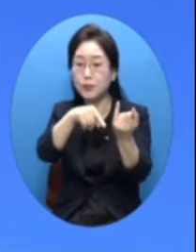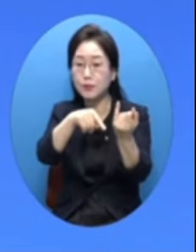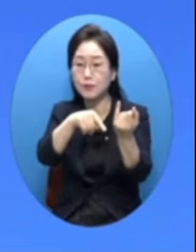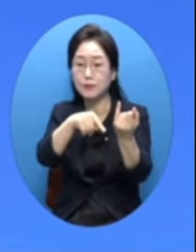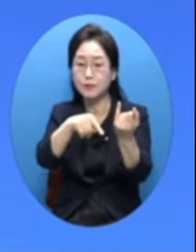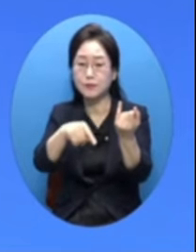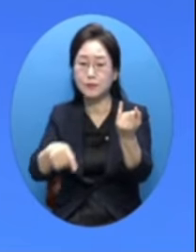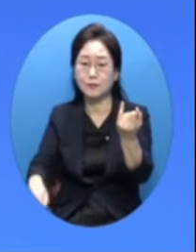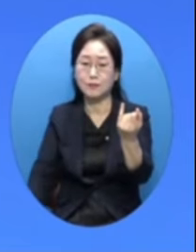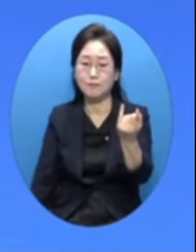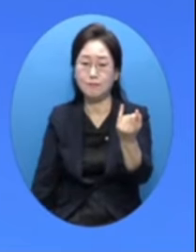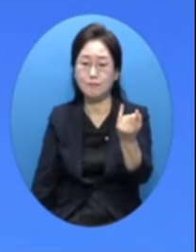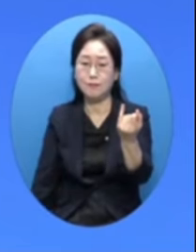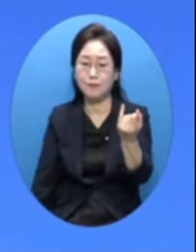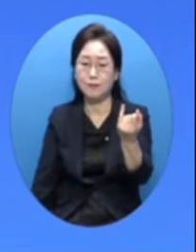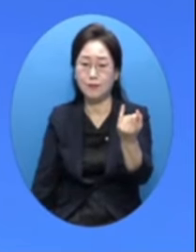여인은